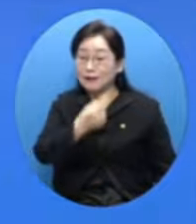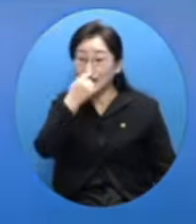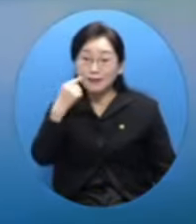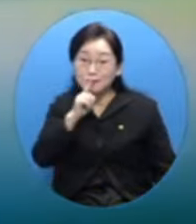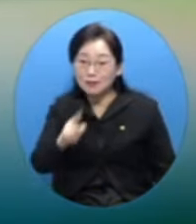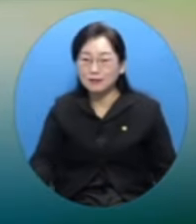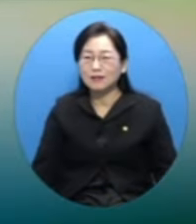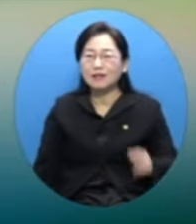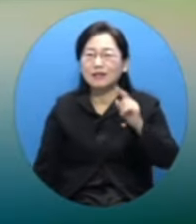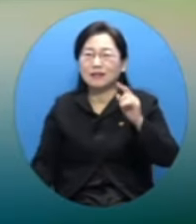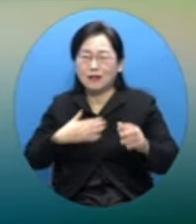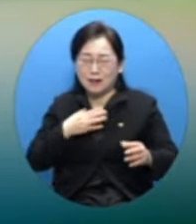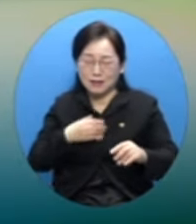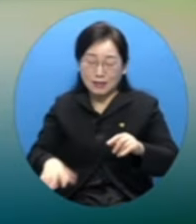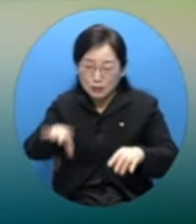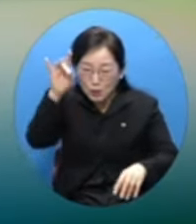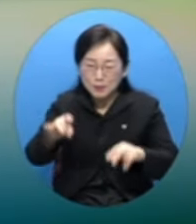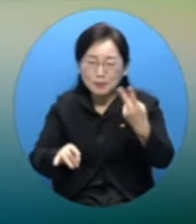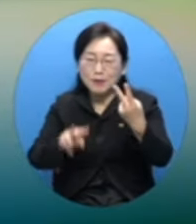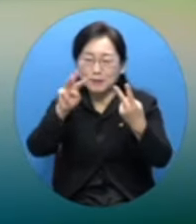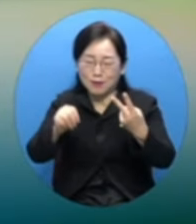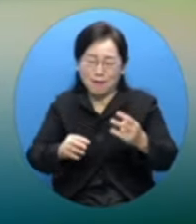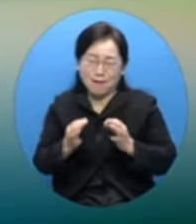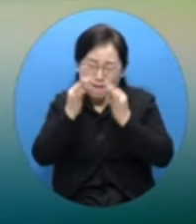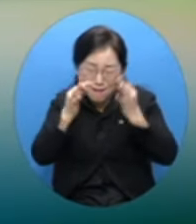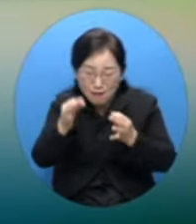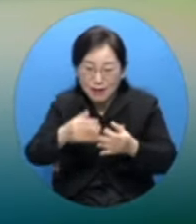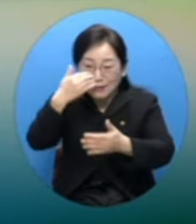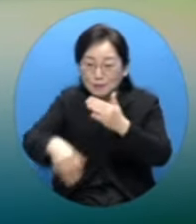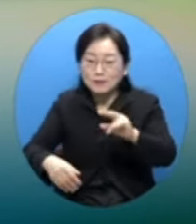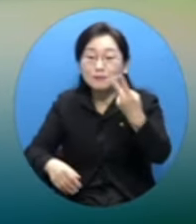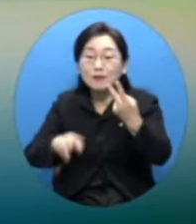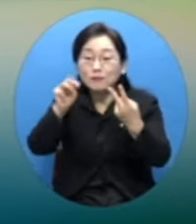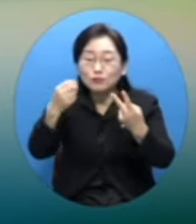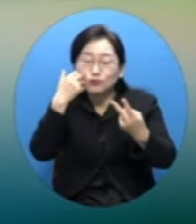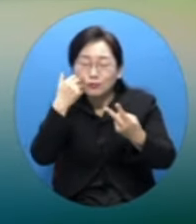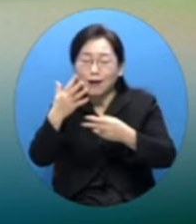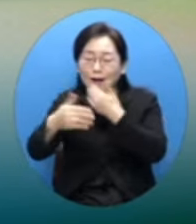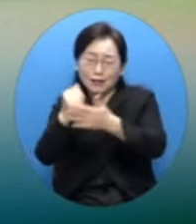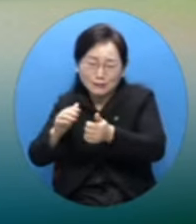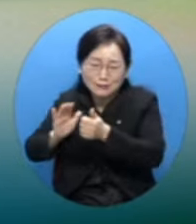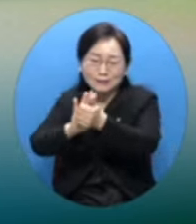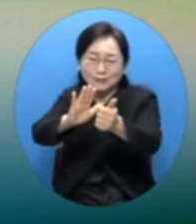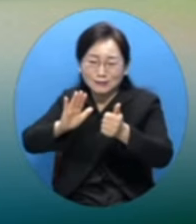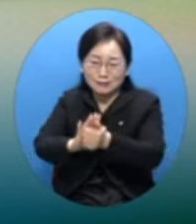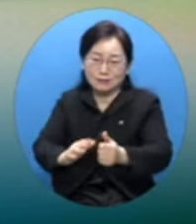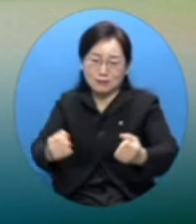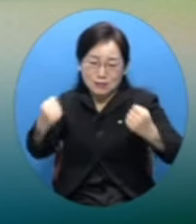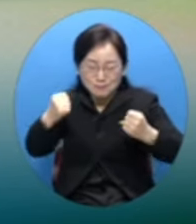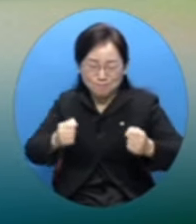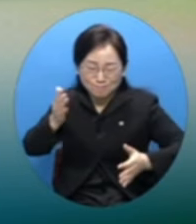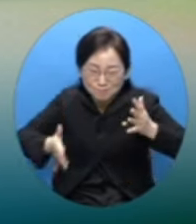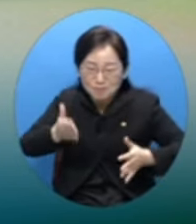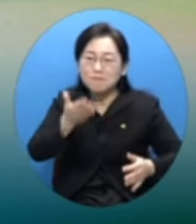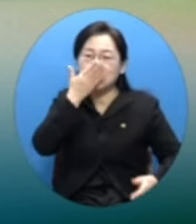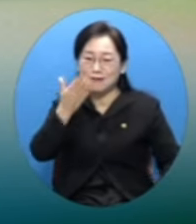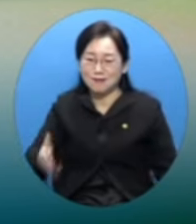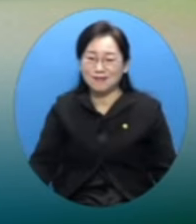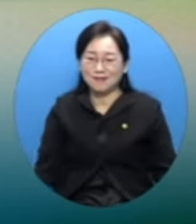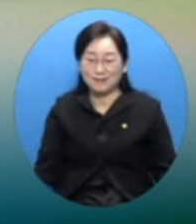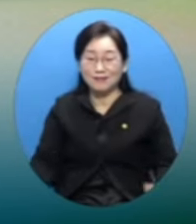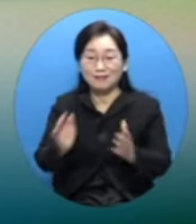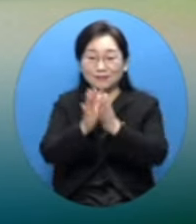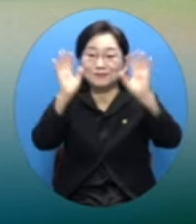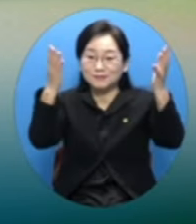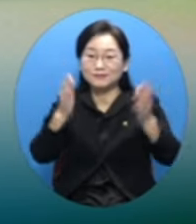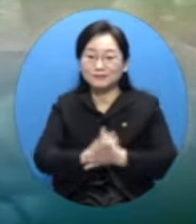200m는 제 힘으로 최선을 다해 뛰었고 나머지 200m는 하나님의 도우심으로 더 힘차게 달릴 수 있었습니다. 할렐루야.